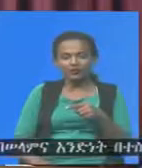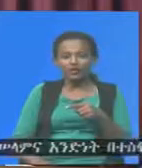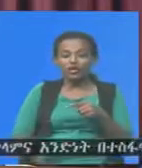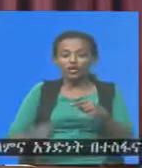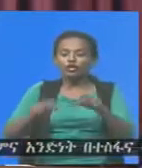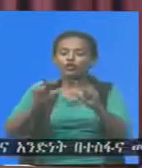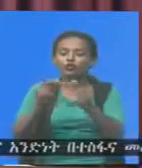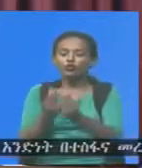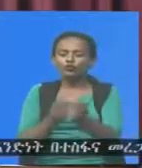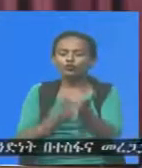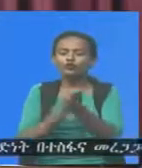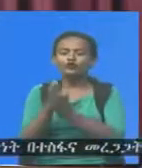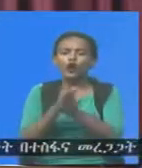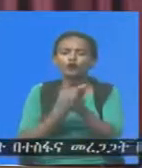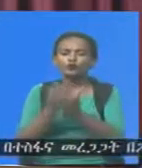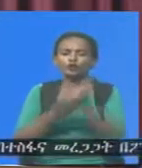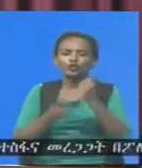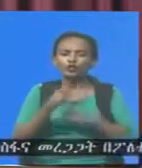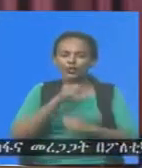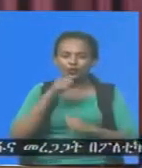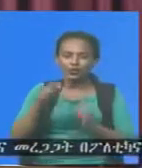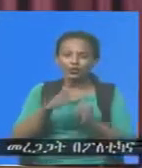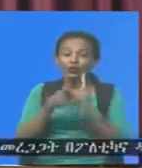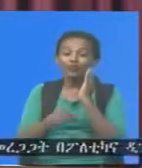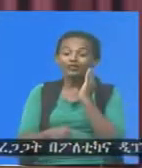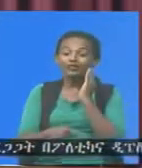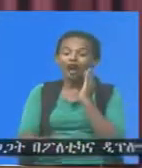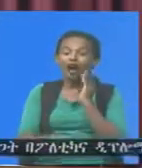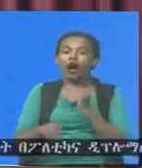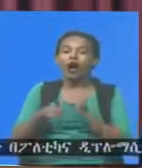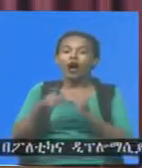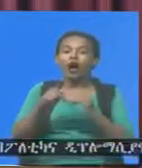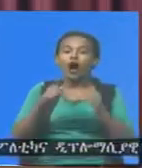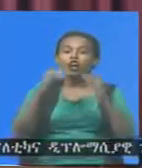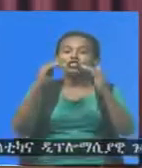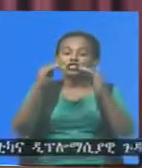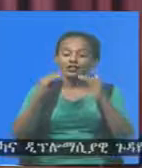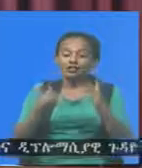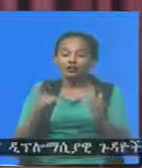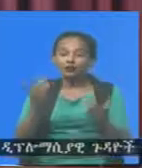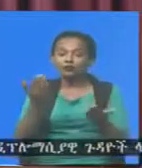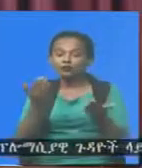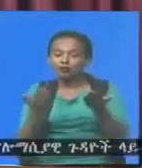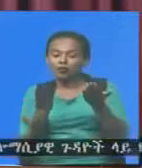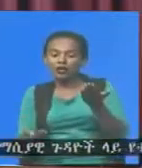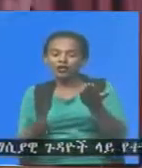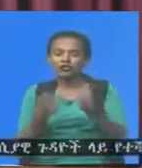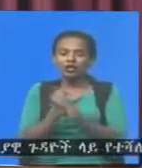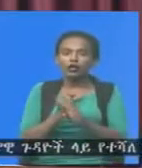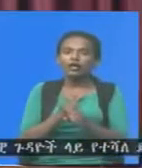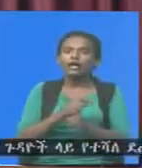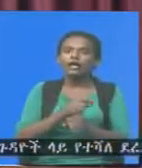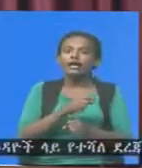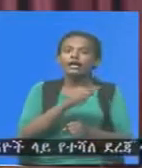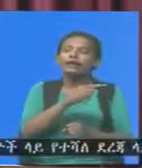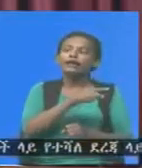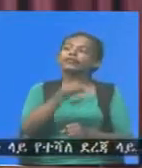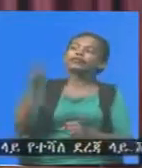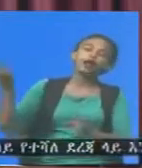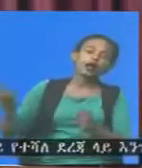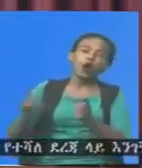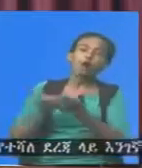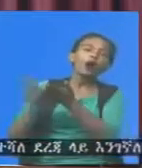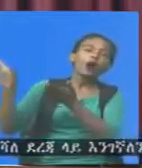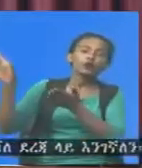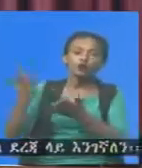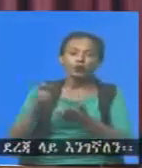የግሩፖች ፍላጎት ብቻ ሳይሆን የፖለቲካ አጀንዳም አይነት ዝንባሌ ይዛል። እነንተናን አባሩ የሚል አይነት የፖለቲካ